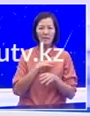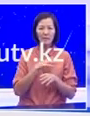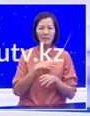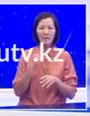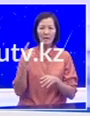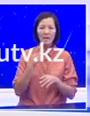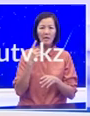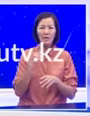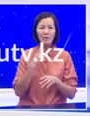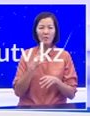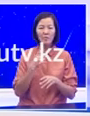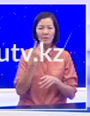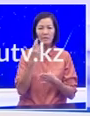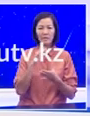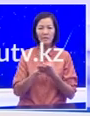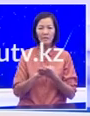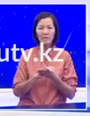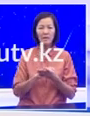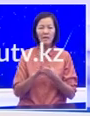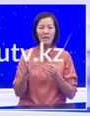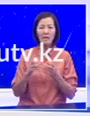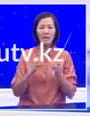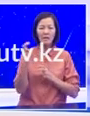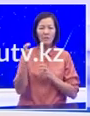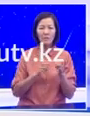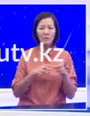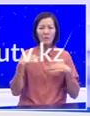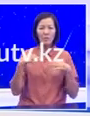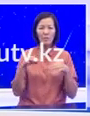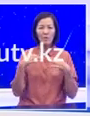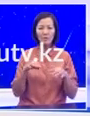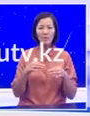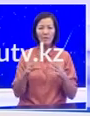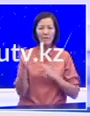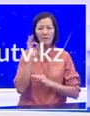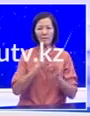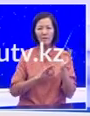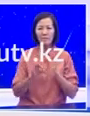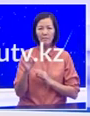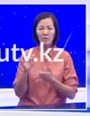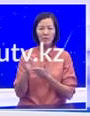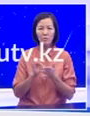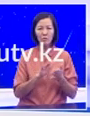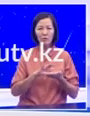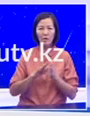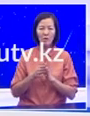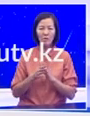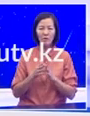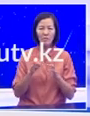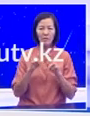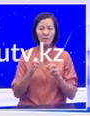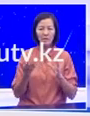барысында аймақ экономикасының беталысын бағамдады. Агроөнеркәсіптік, көліктік, логистикалық, фармацевтикалық және туристік әлеуетін